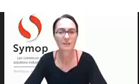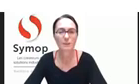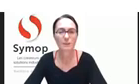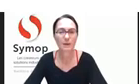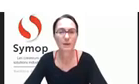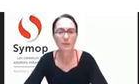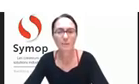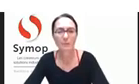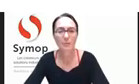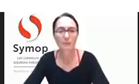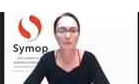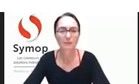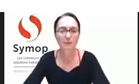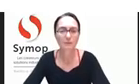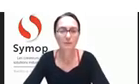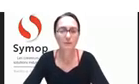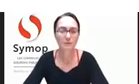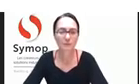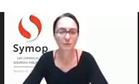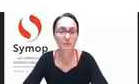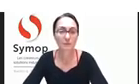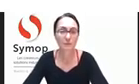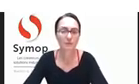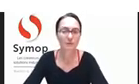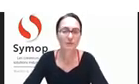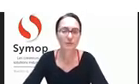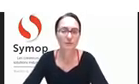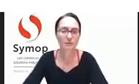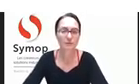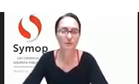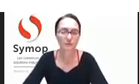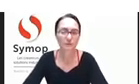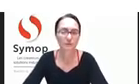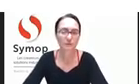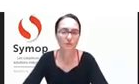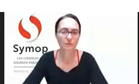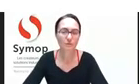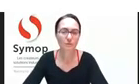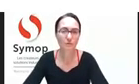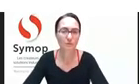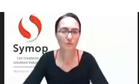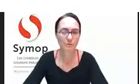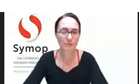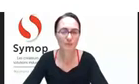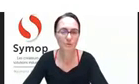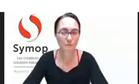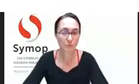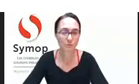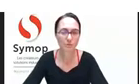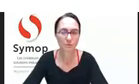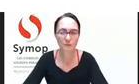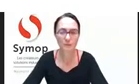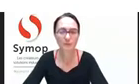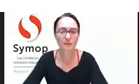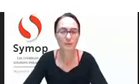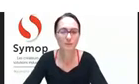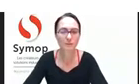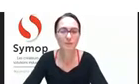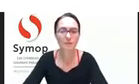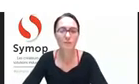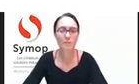présentés par les fournisseurs d'équipements pour l'industrie papetière qui sont membres du CIMOP,